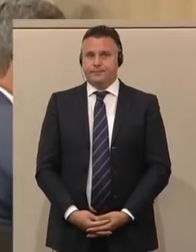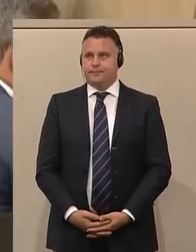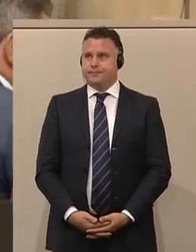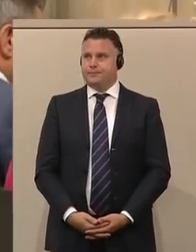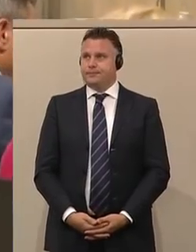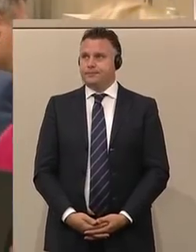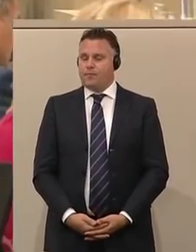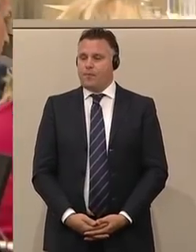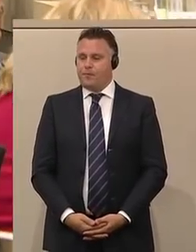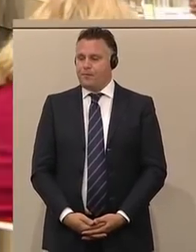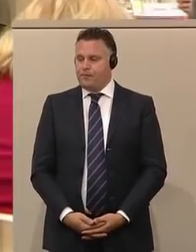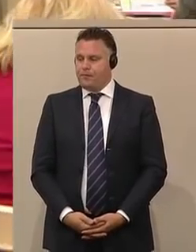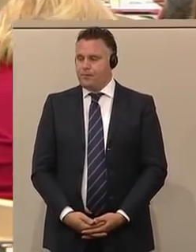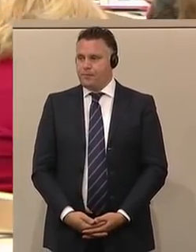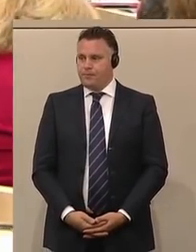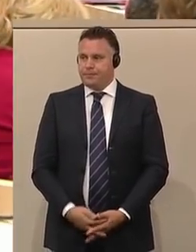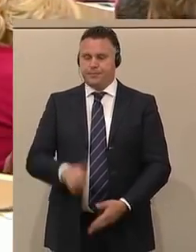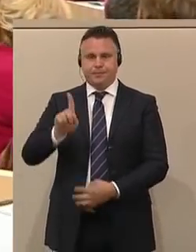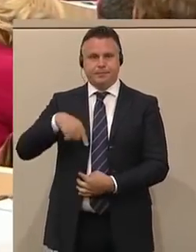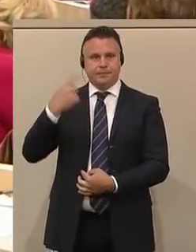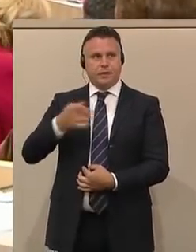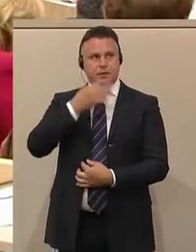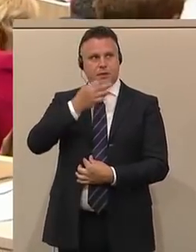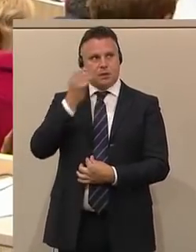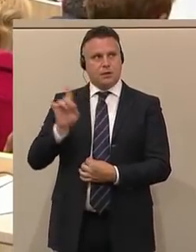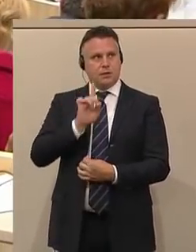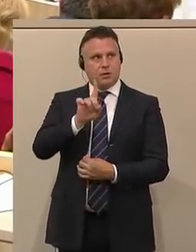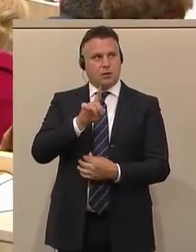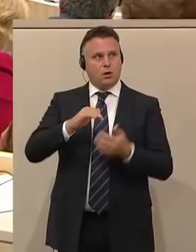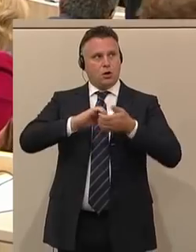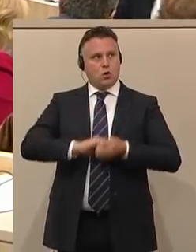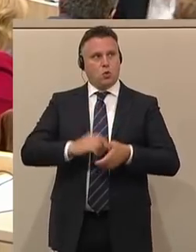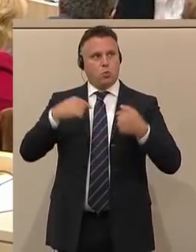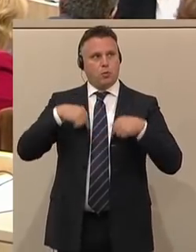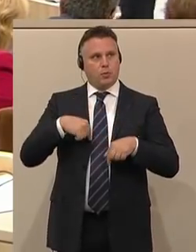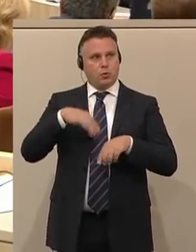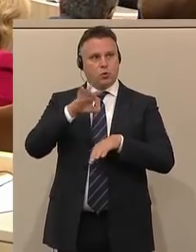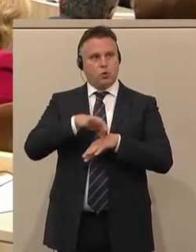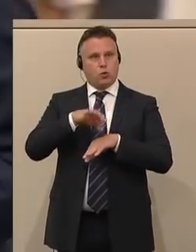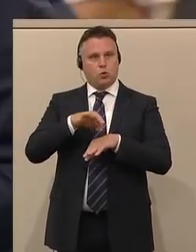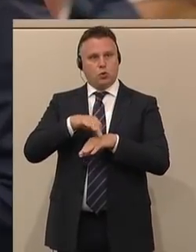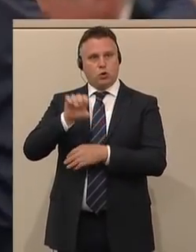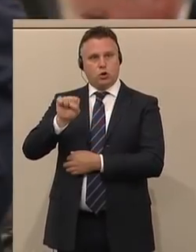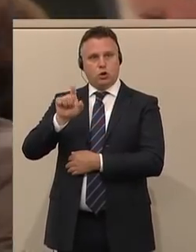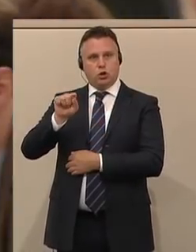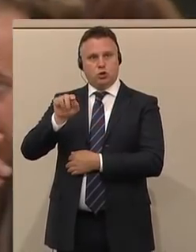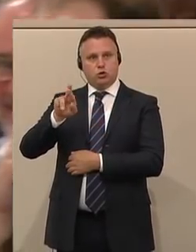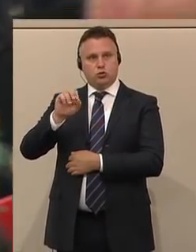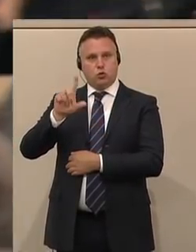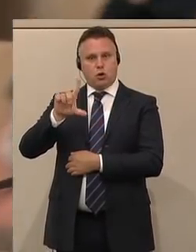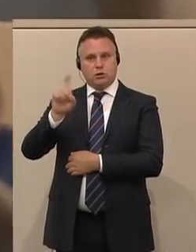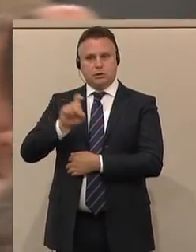Nächster Redner ist Matthias Strolz, als nächster zu Wort gemeldet, noch Clubchef Dr. Matthias der NEOS.